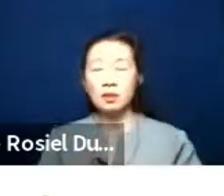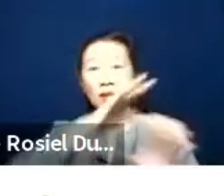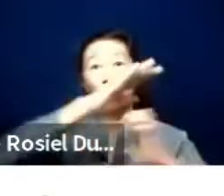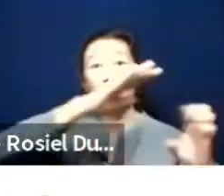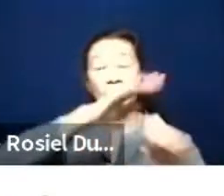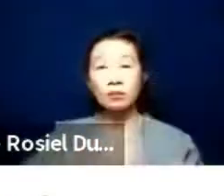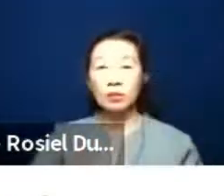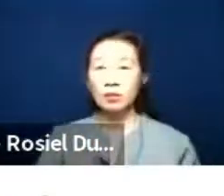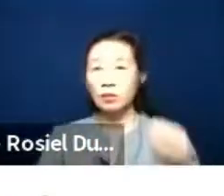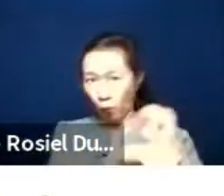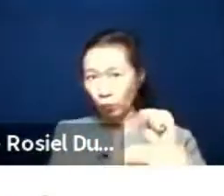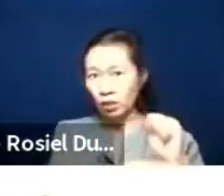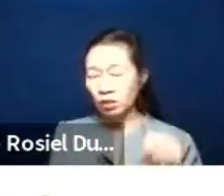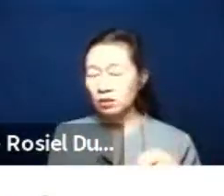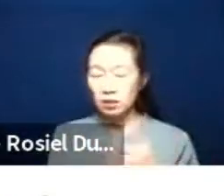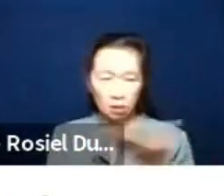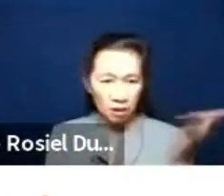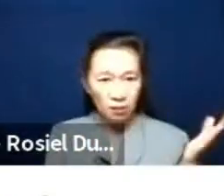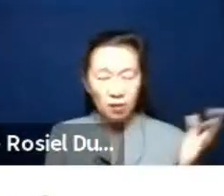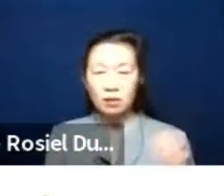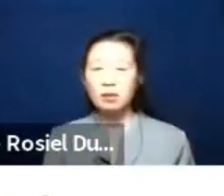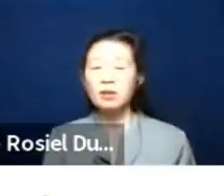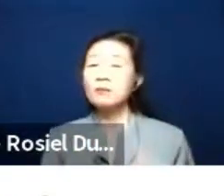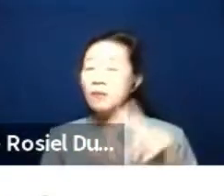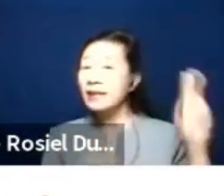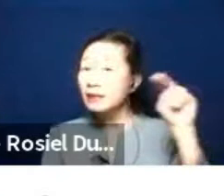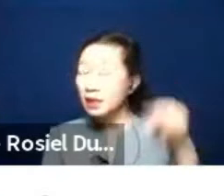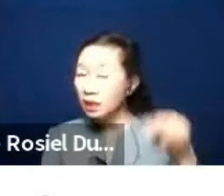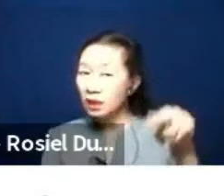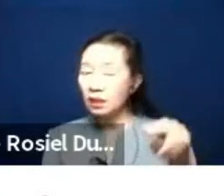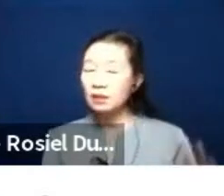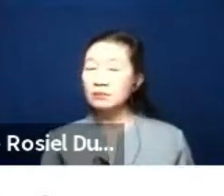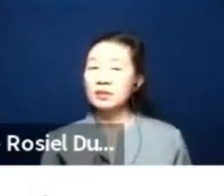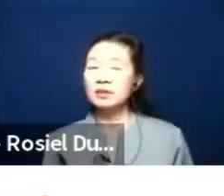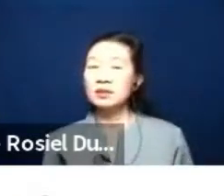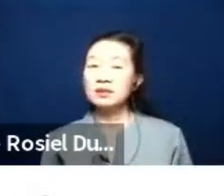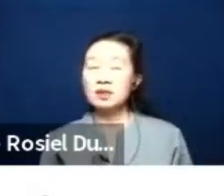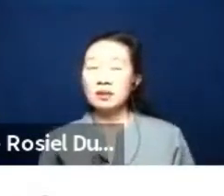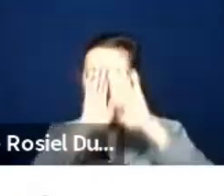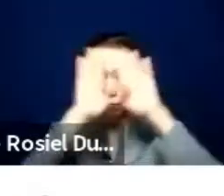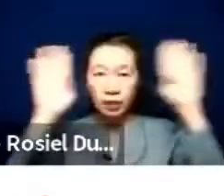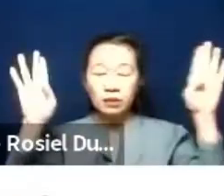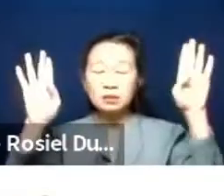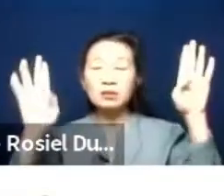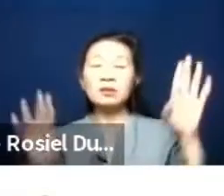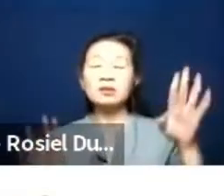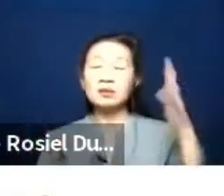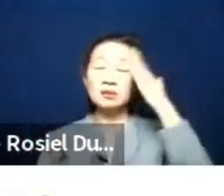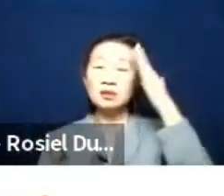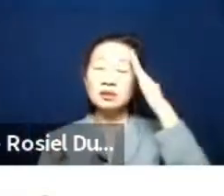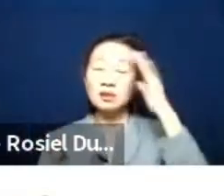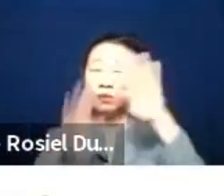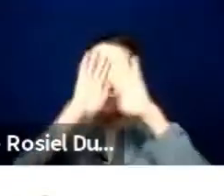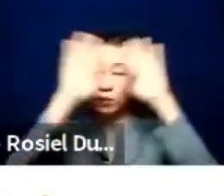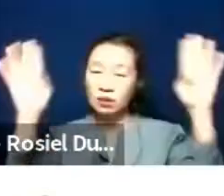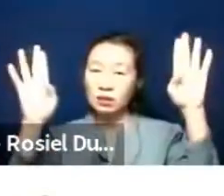pa lang pagtatrabahuhin na natin sila, no? Pero kailangan mas mabuksan na yung kanilang kaalaman or mabuksan